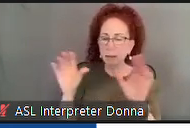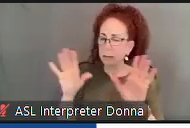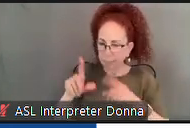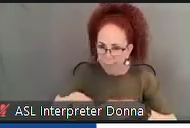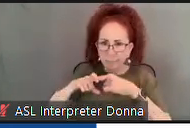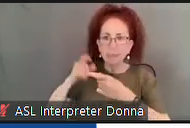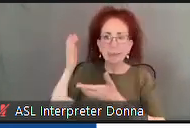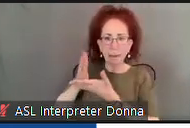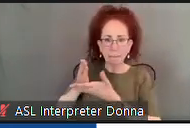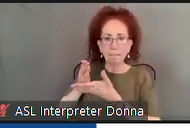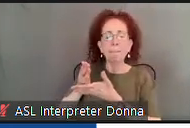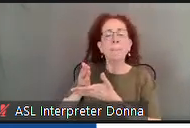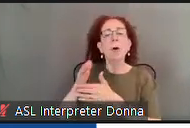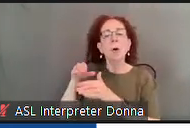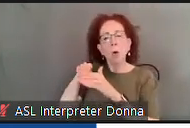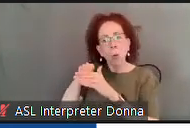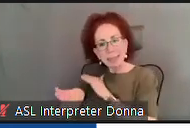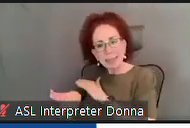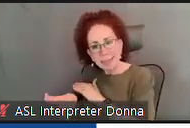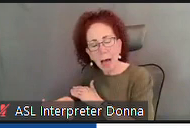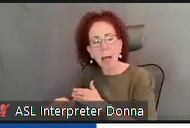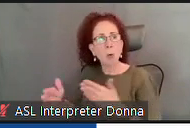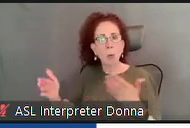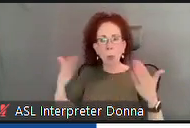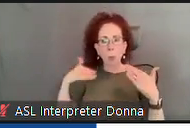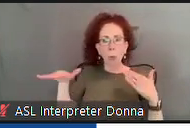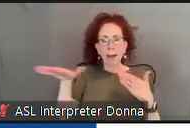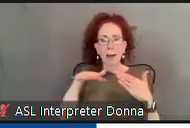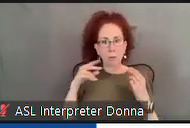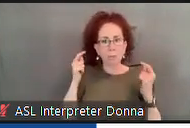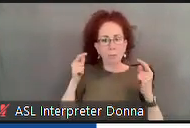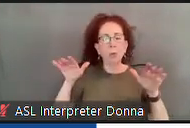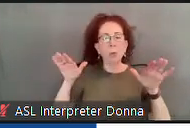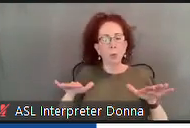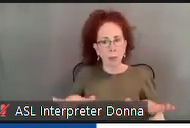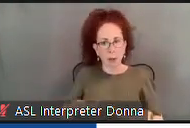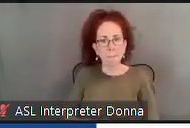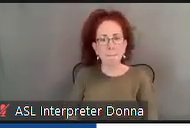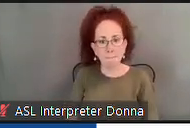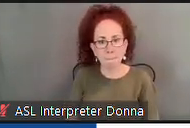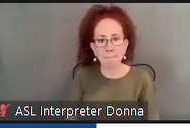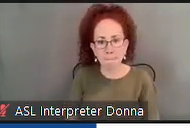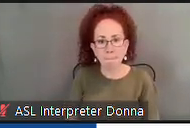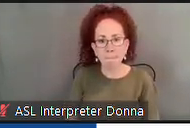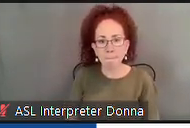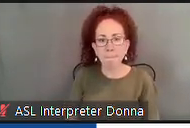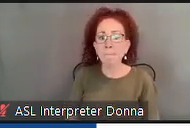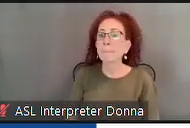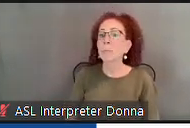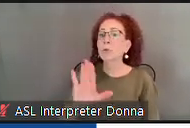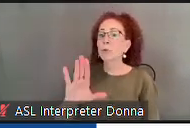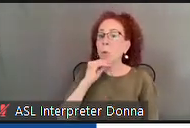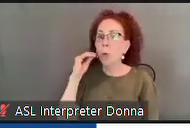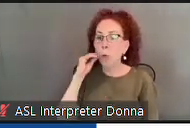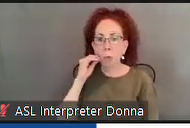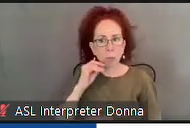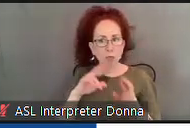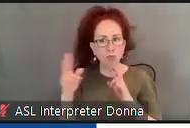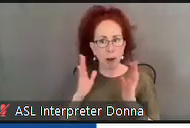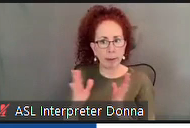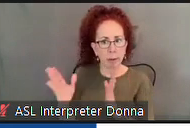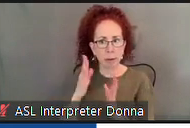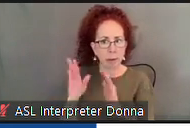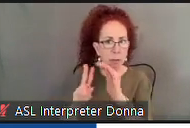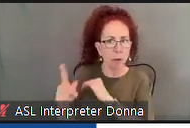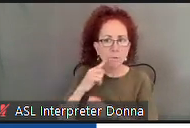如果说你觉得身体感觉太热的话呢，你也不是说要等到在紧急情况下再采取决